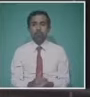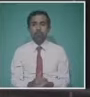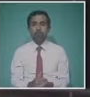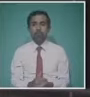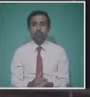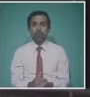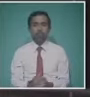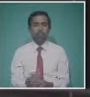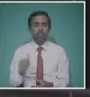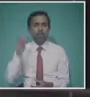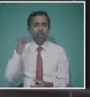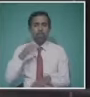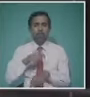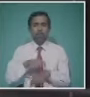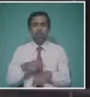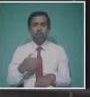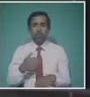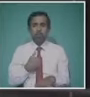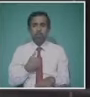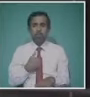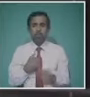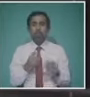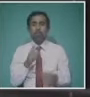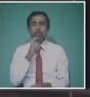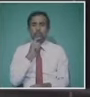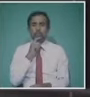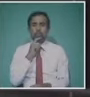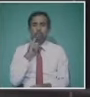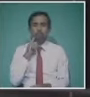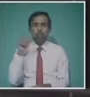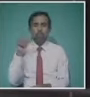E wenakota mama usavi wala